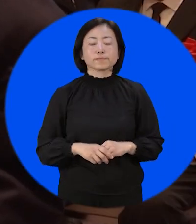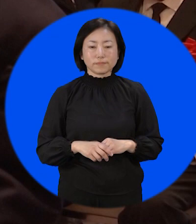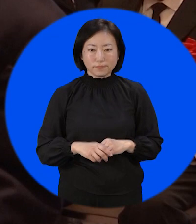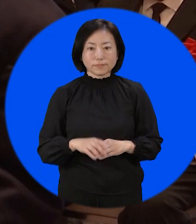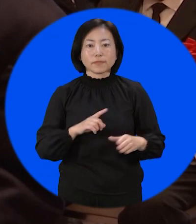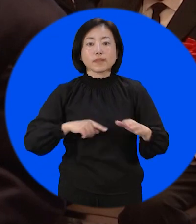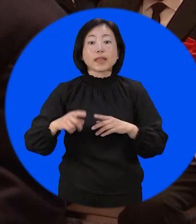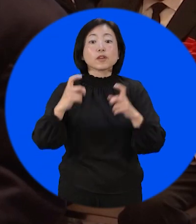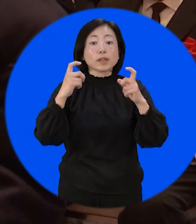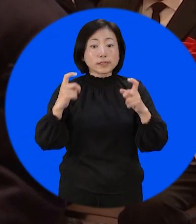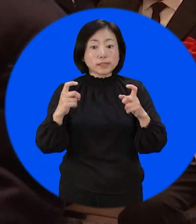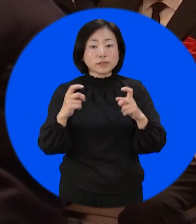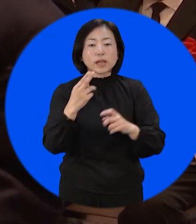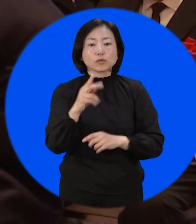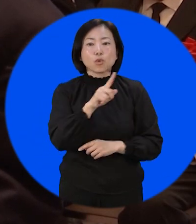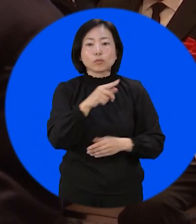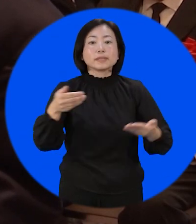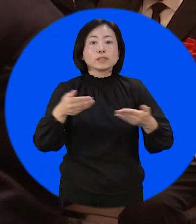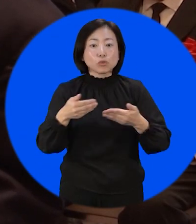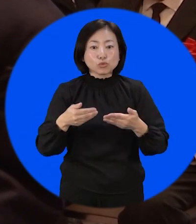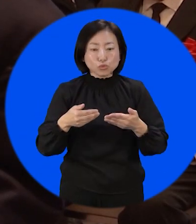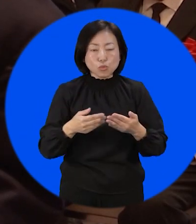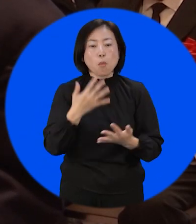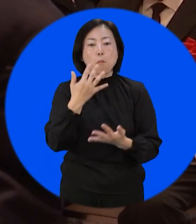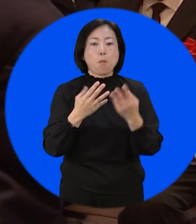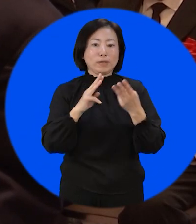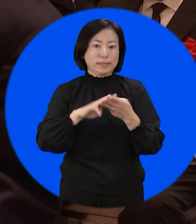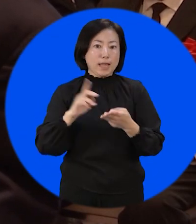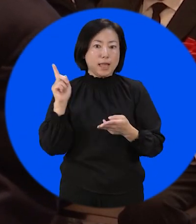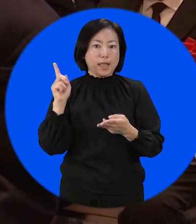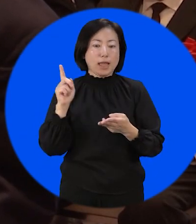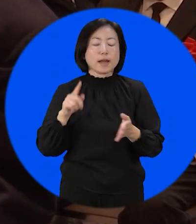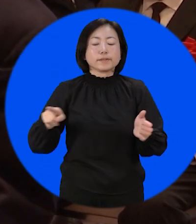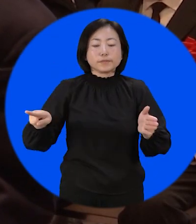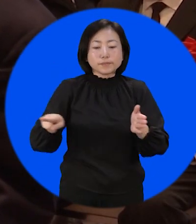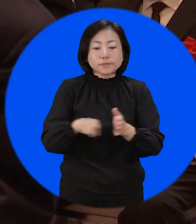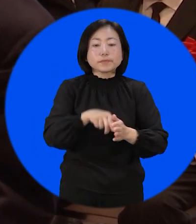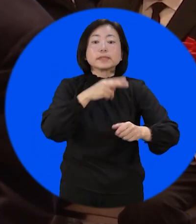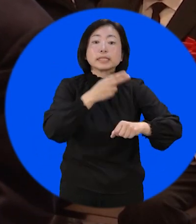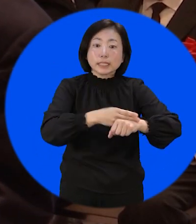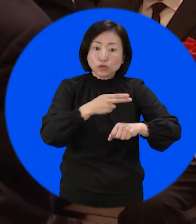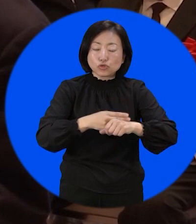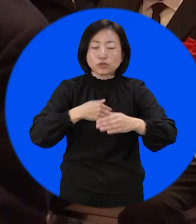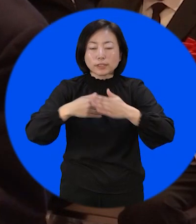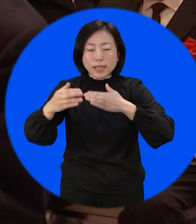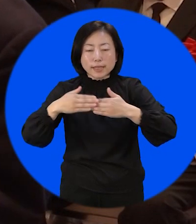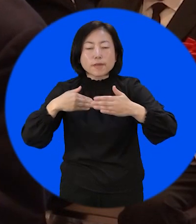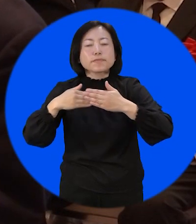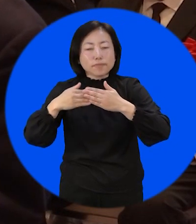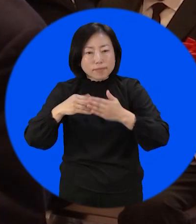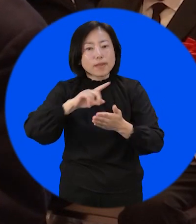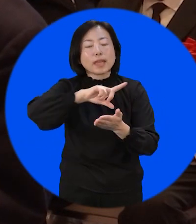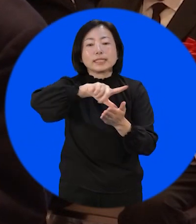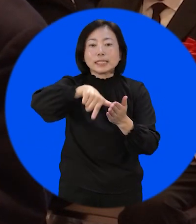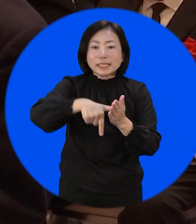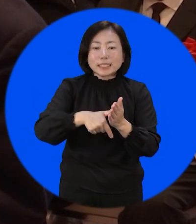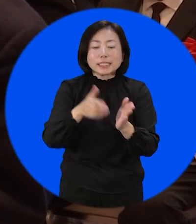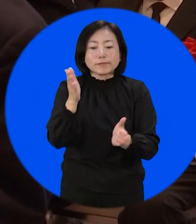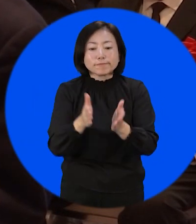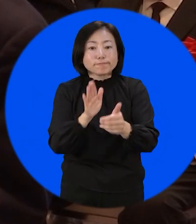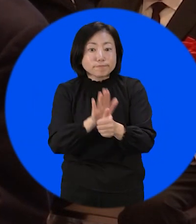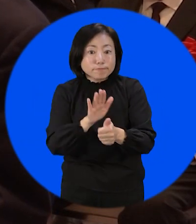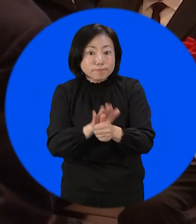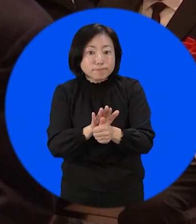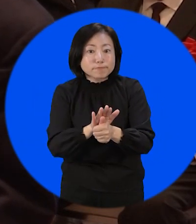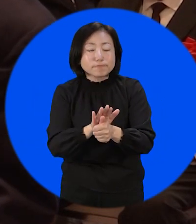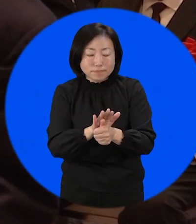代表して挨拶されたとび職の森田さんは、長年培った技能と経験を生かした地域での奉仕活動などが